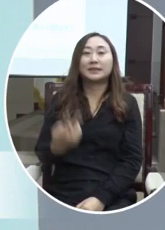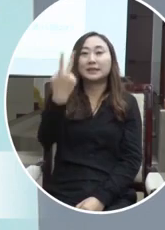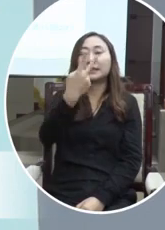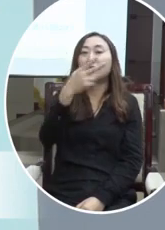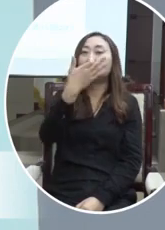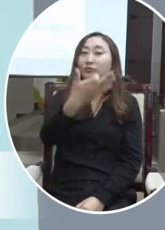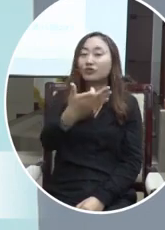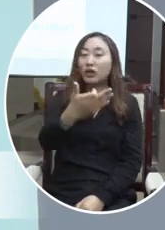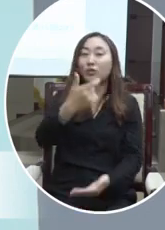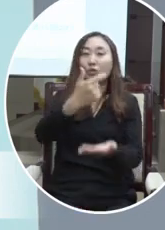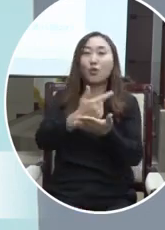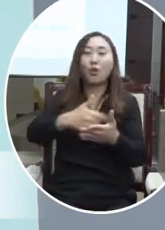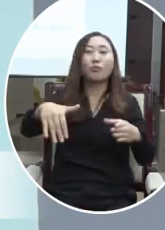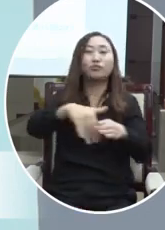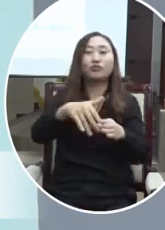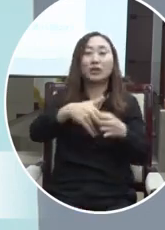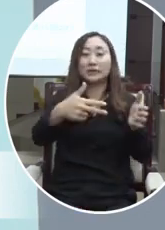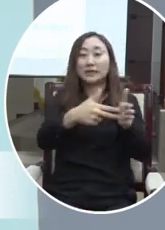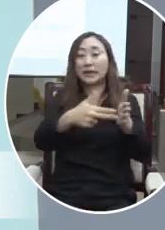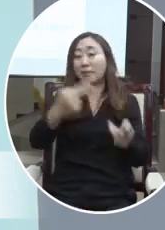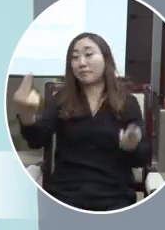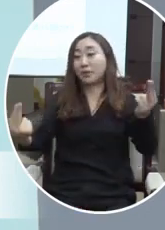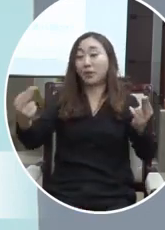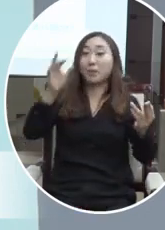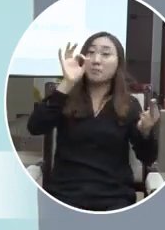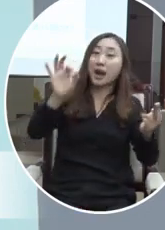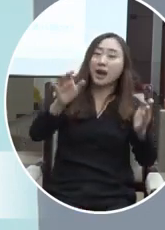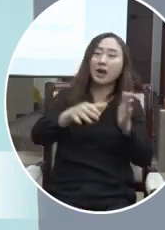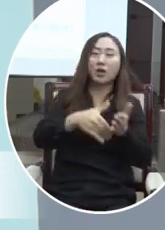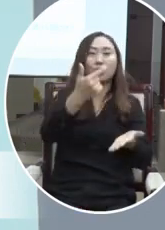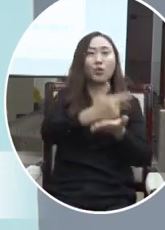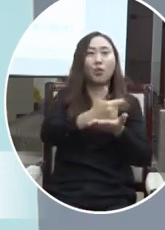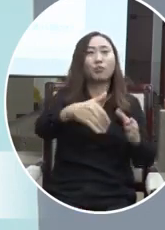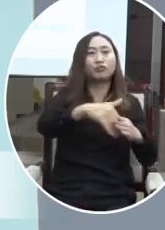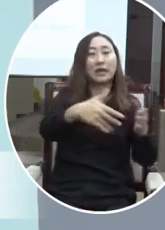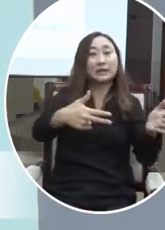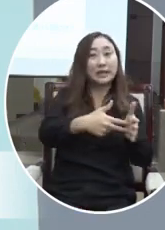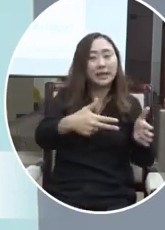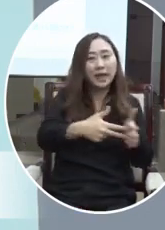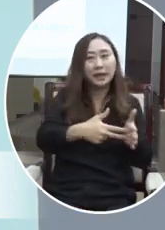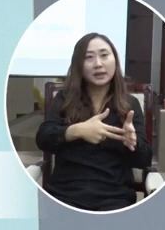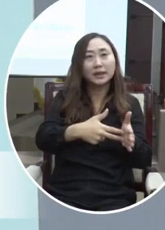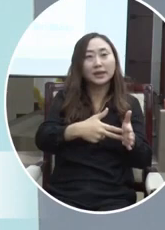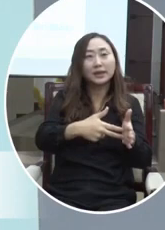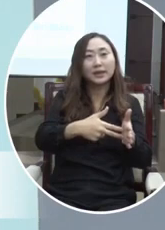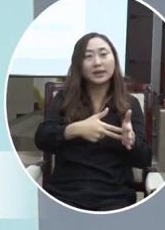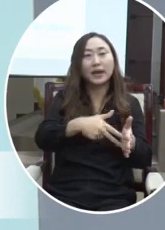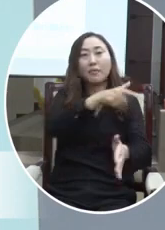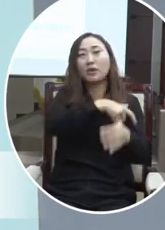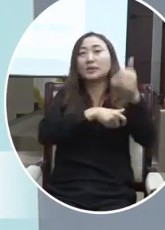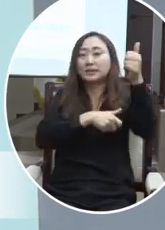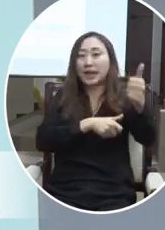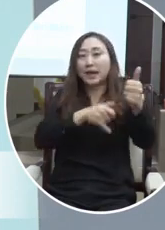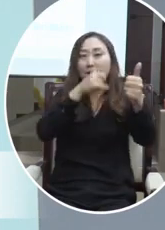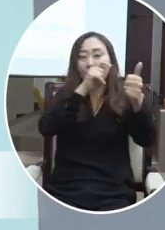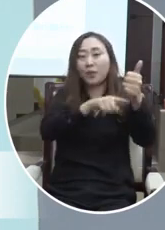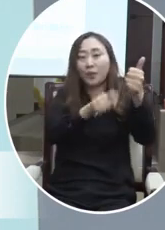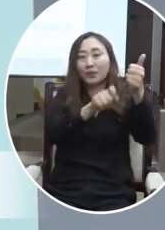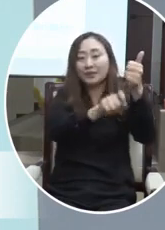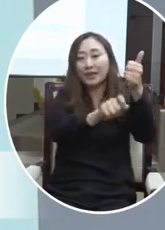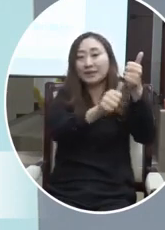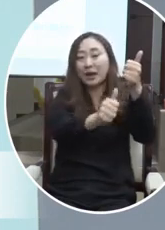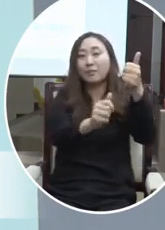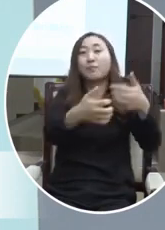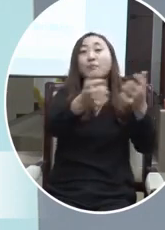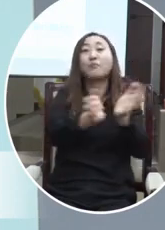2019년 설립된 노원문화재단과 비교해보자면 노원문화재단은 유보수 상임직 이사장이 있고